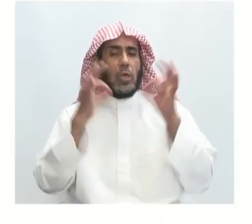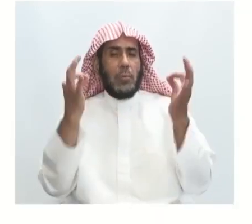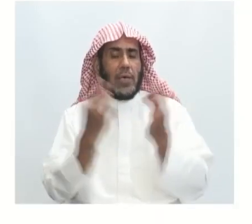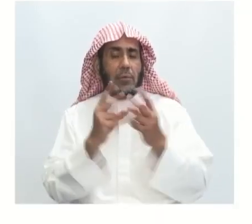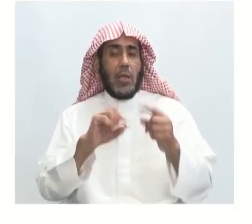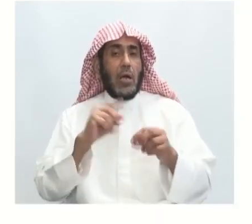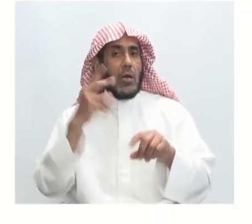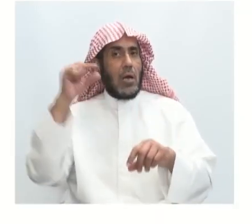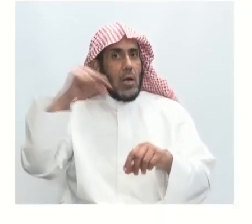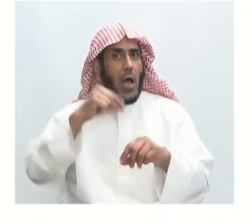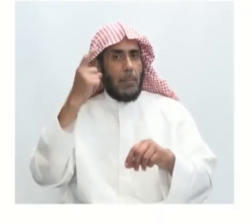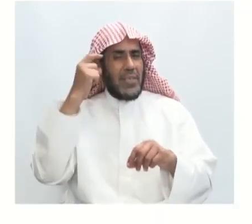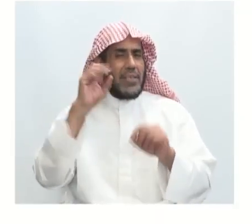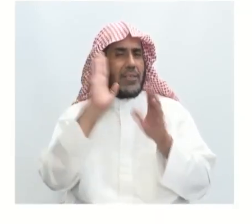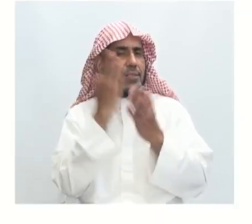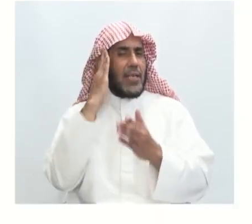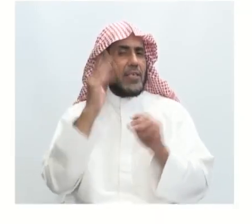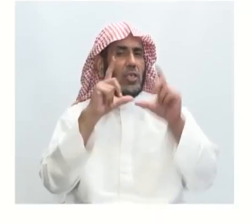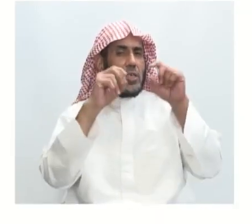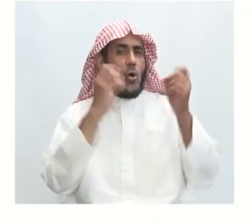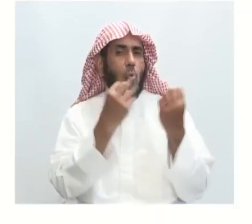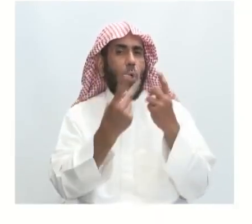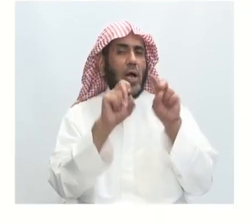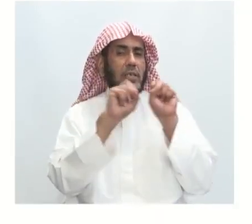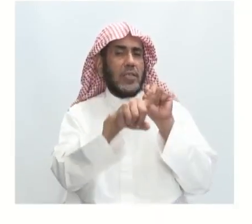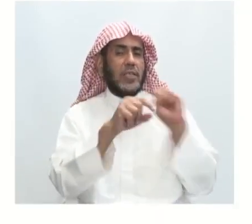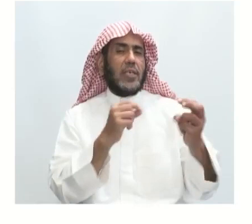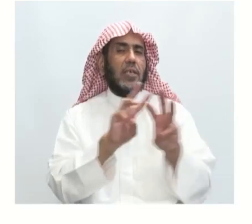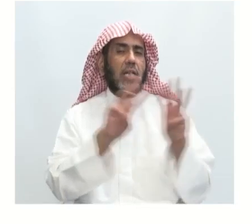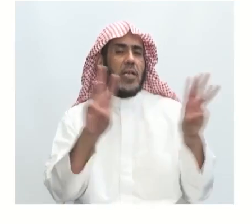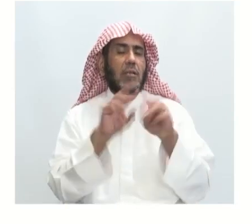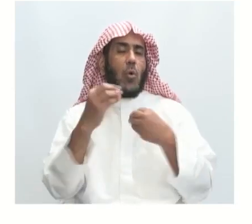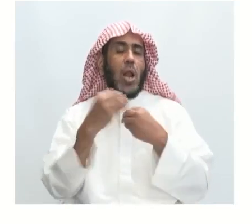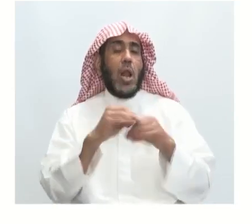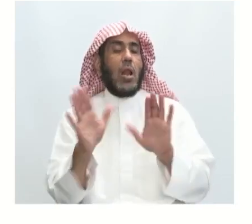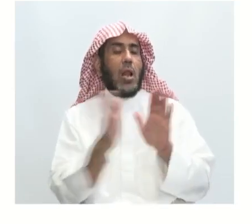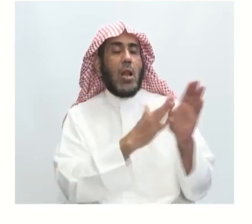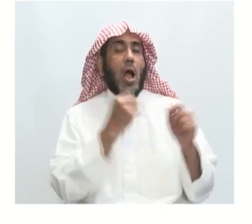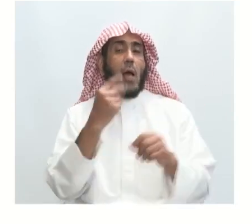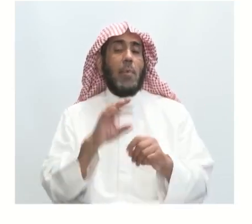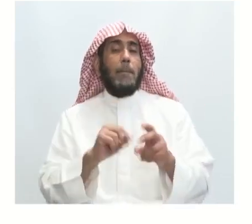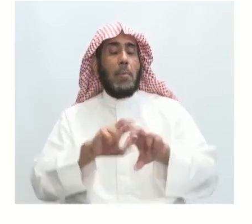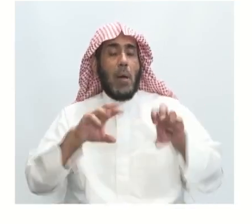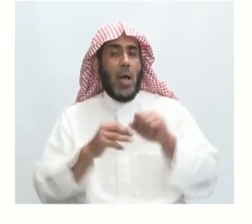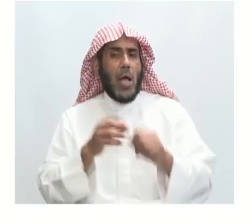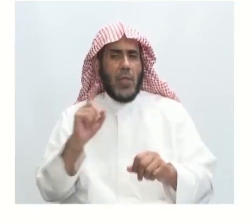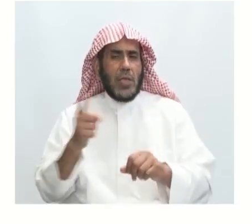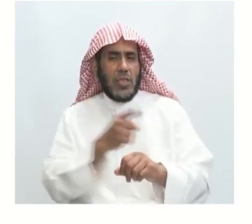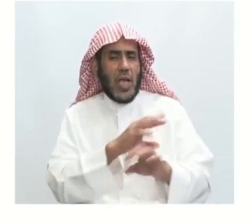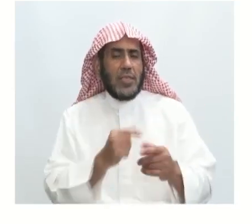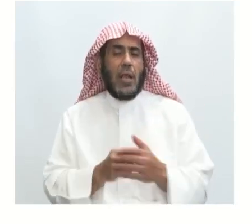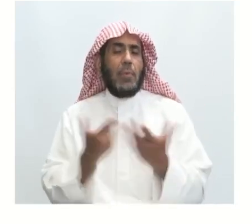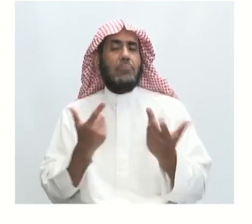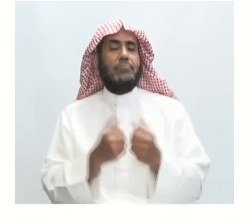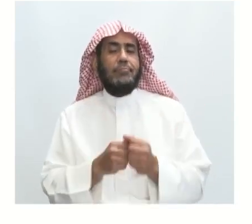هذا هو رابط الدرس الرقمي بامكانه كثر الدخول ومشاهده هذا الدرس خامسا من مباحث الانشاء الطلبي من